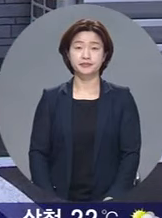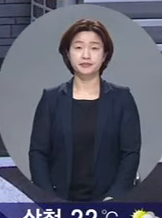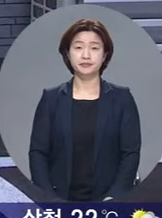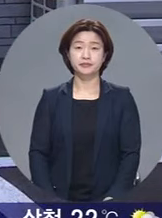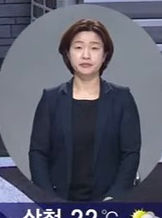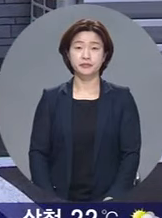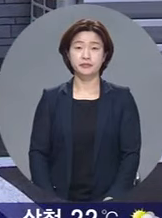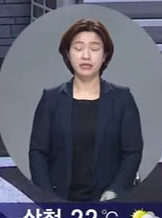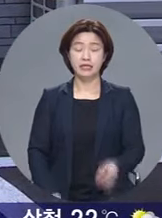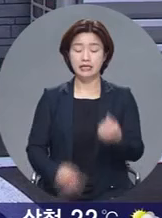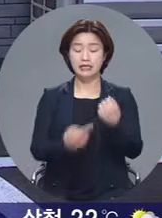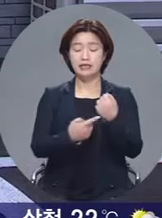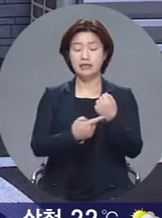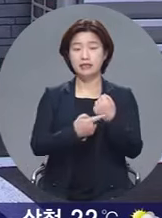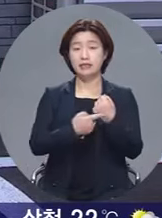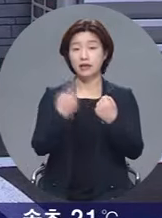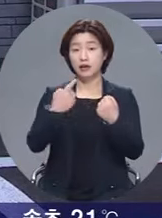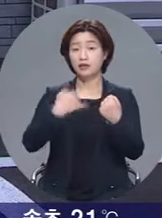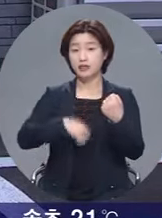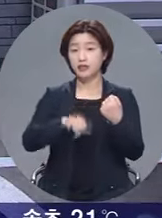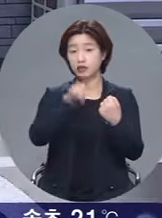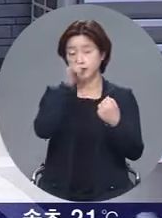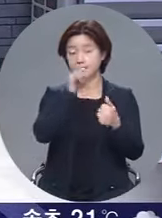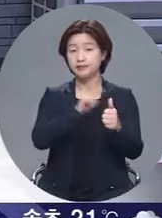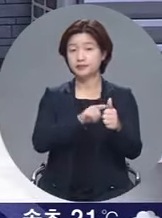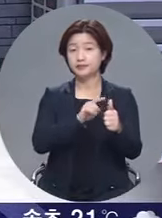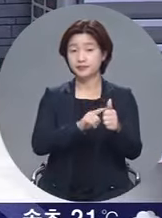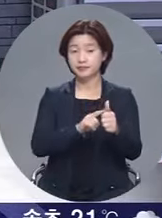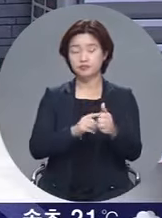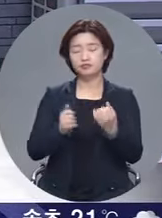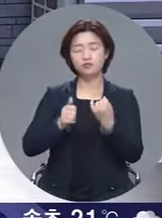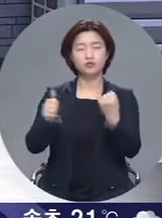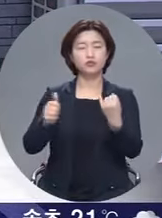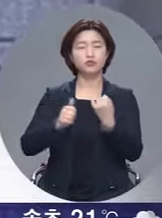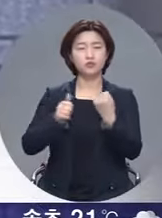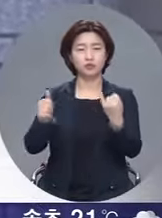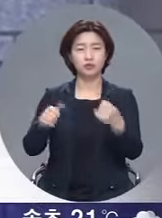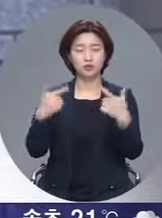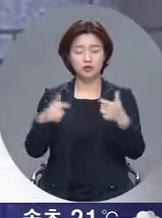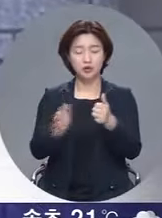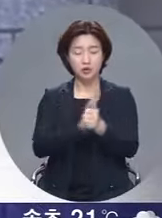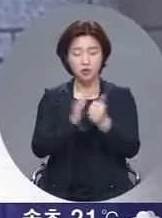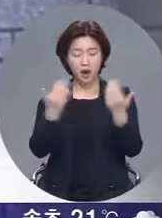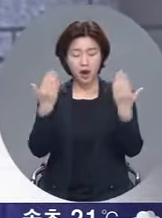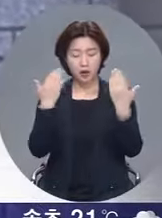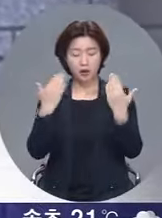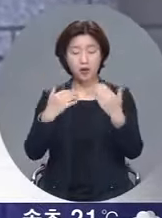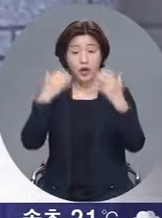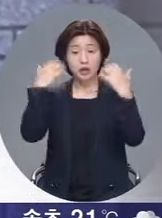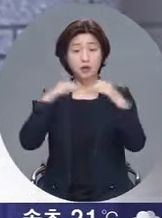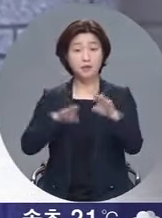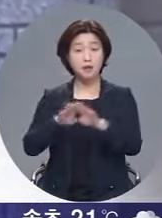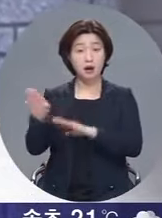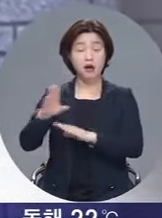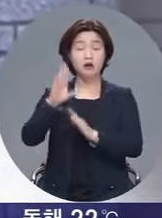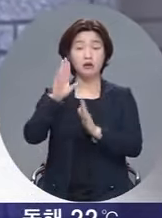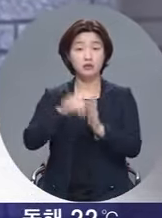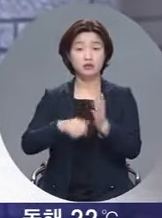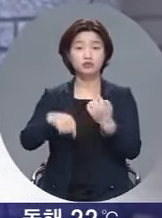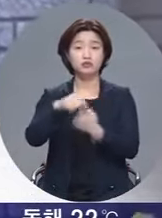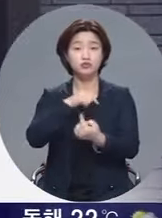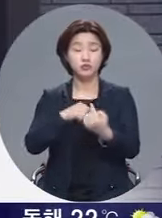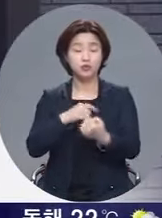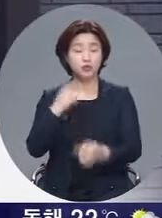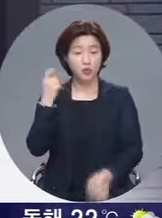초등학교 1학년 자녀를 둔 전승훈 씨. 맞벌이 부부인데 늘봄학교가 여름방학 때도 운영된다는 소식에 돌봄 부담을